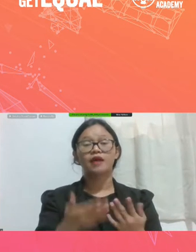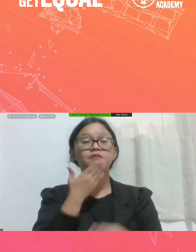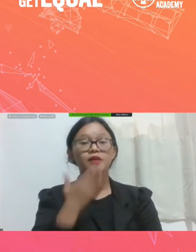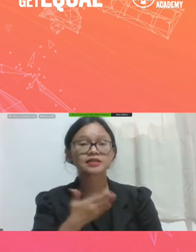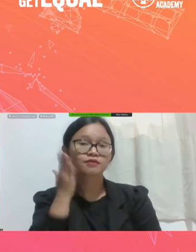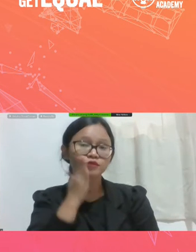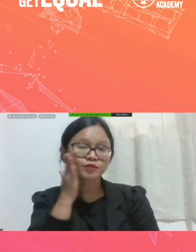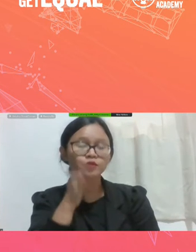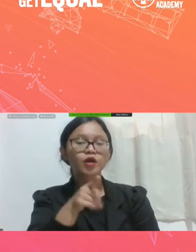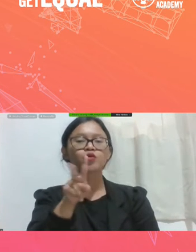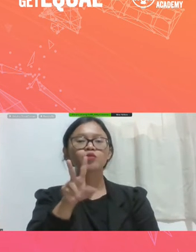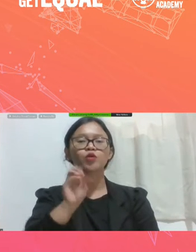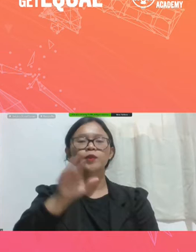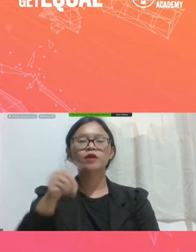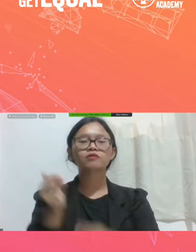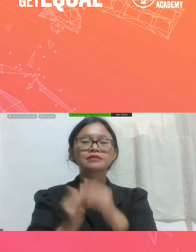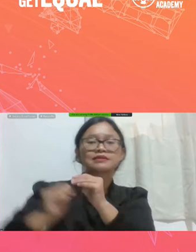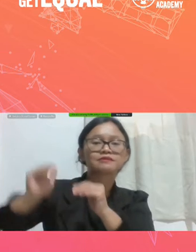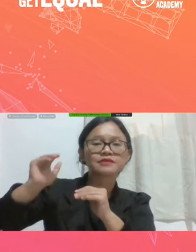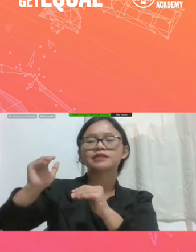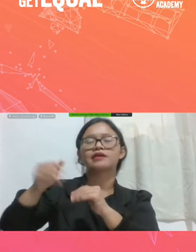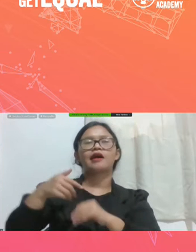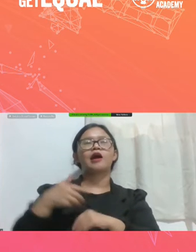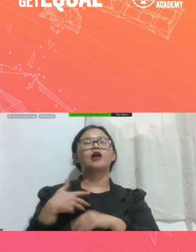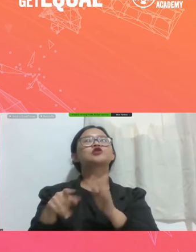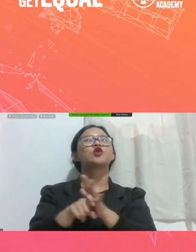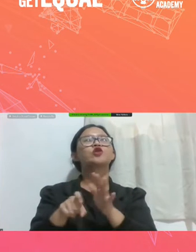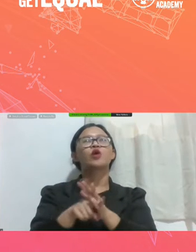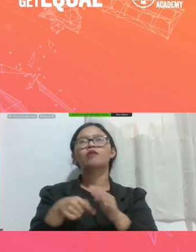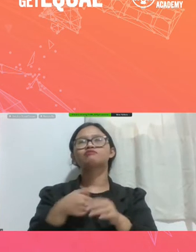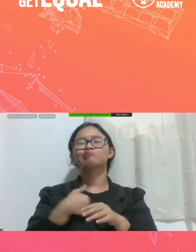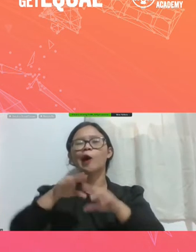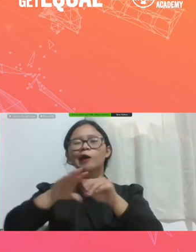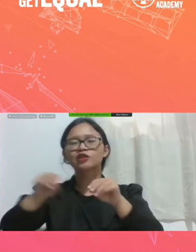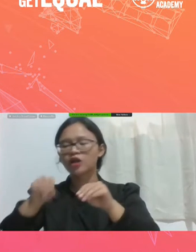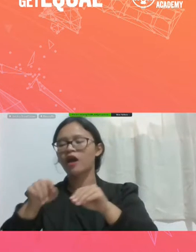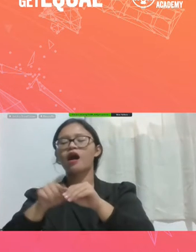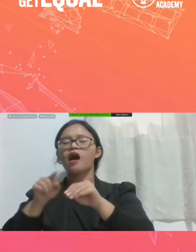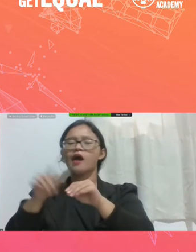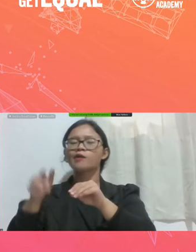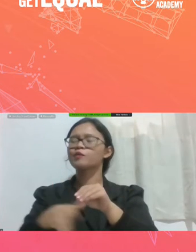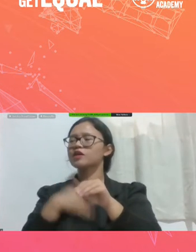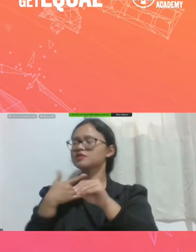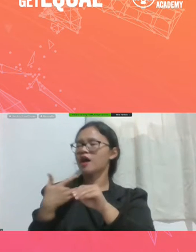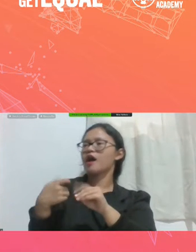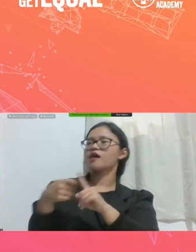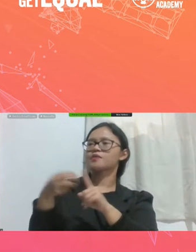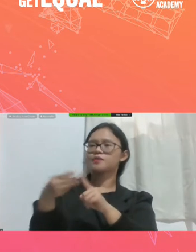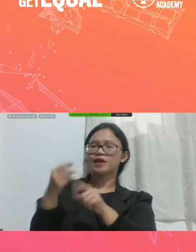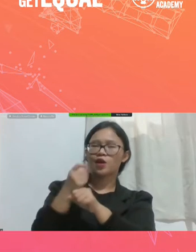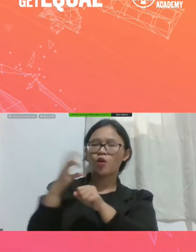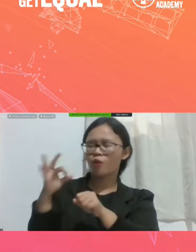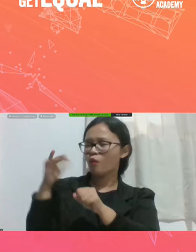usia 20 ke atas, sulit untuk mempertahankan pekerjaan, maksudnya cenderung berpindah-pindah ketika dia mengalami KBGO, misalnya dari teman sekerjanya